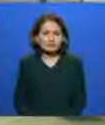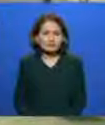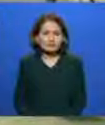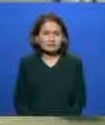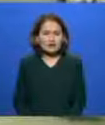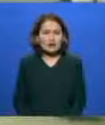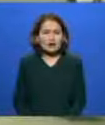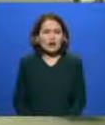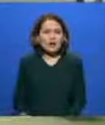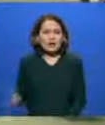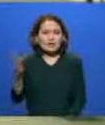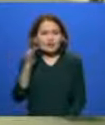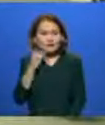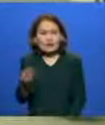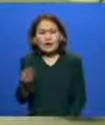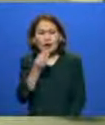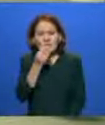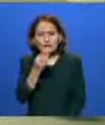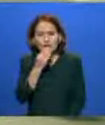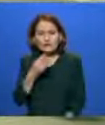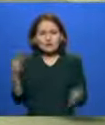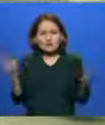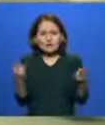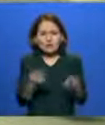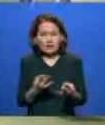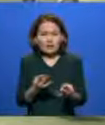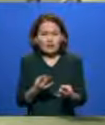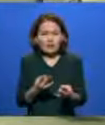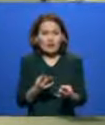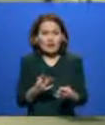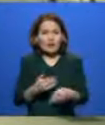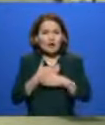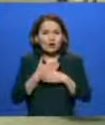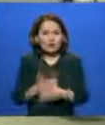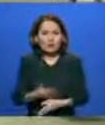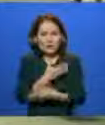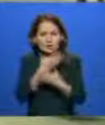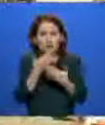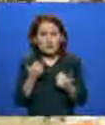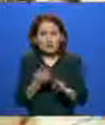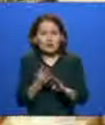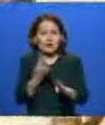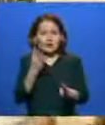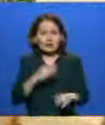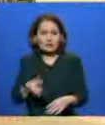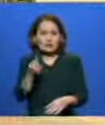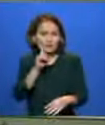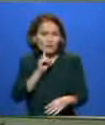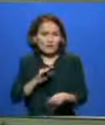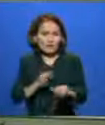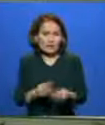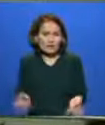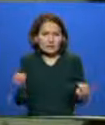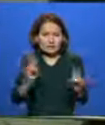Олар үнемі азық-түлікке шын мұқтаж адамдарға кедергі келтіреді. Соның кесірінен кезекте жылжымайды.